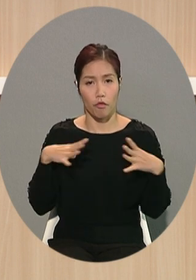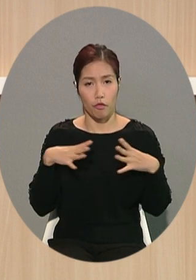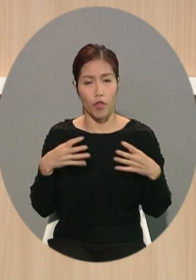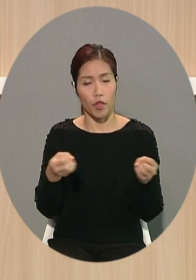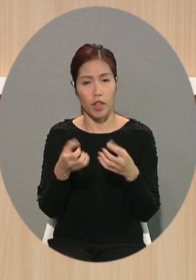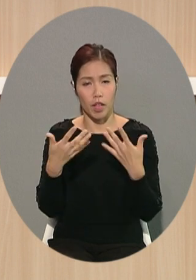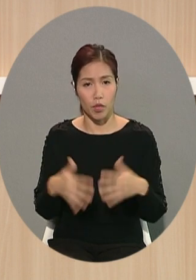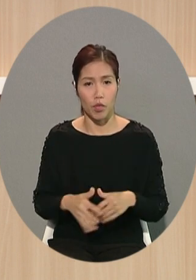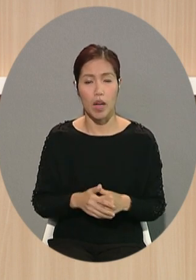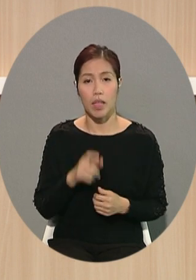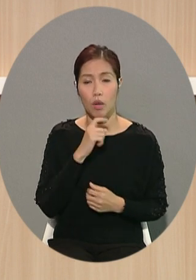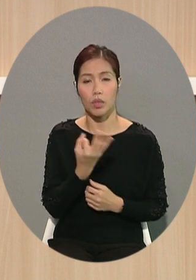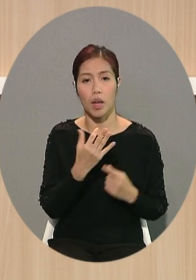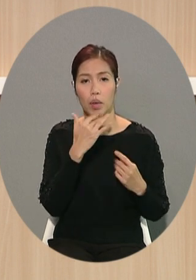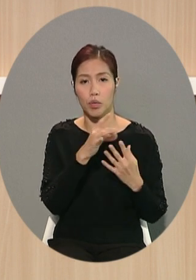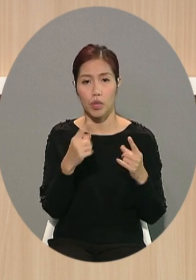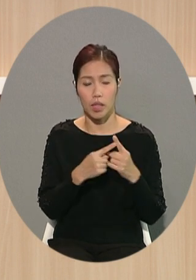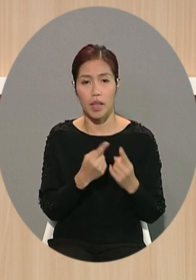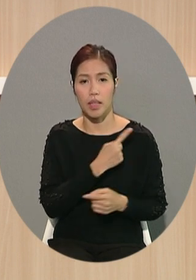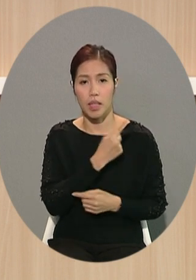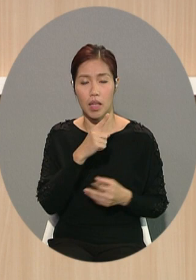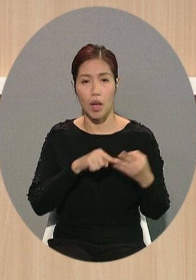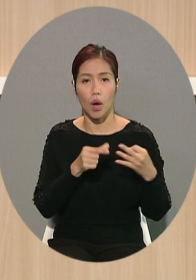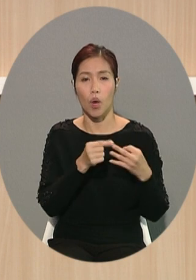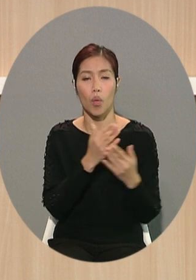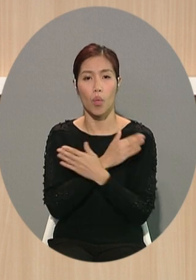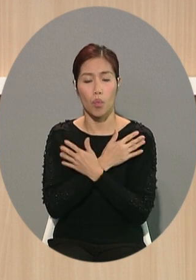個選區總共有3位候選人，其中1號溫和達，